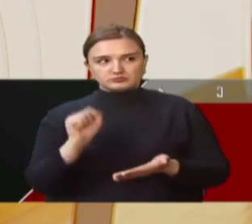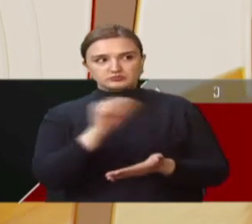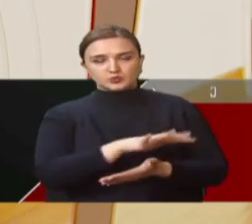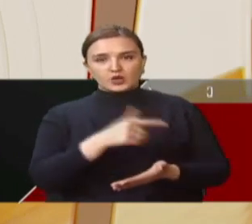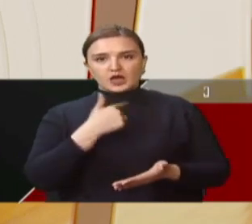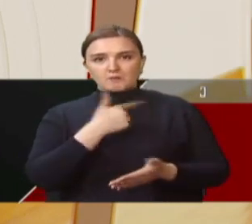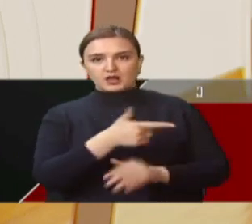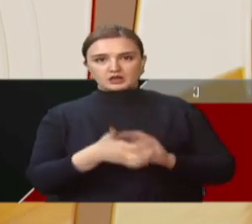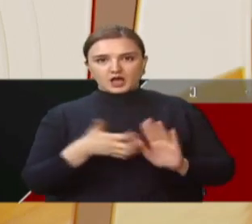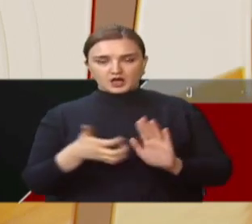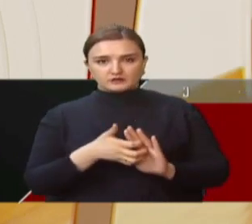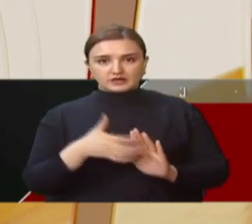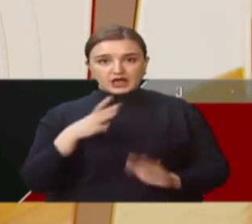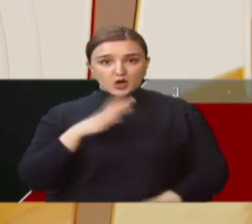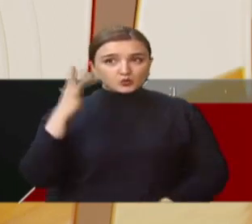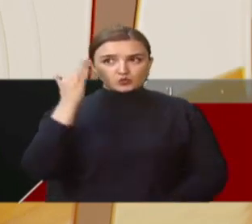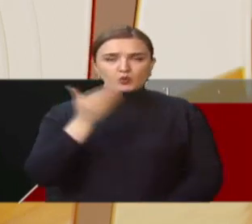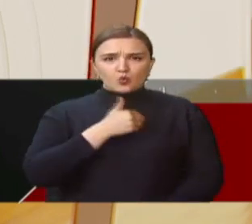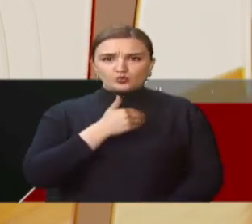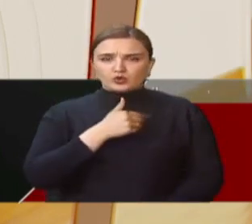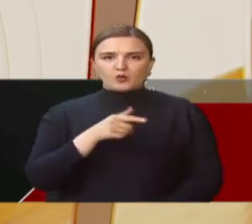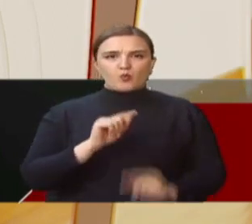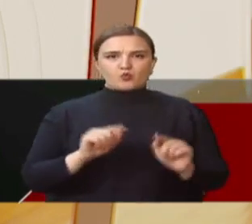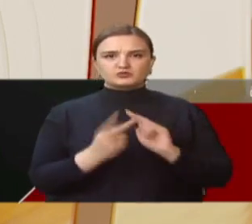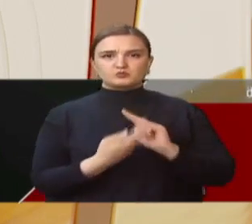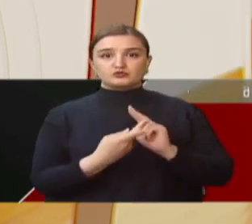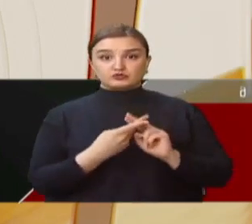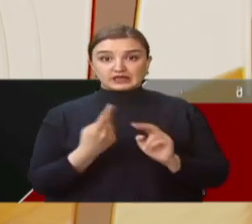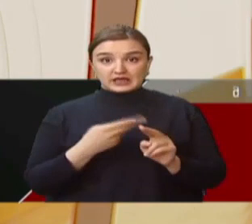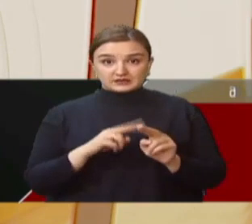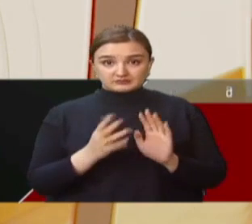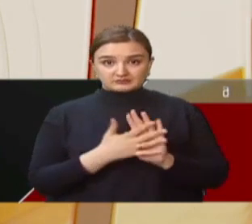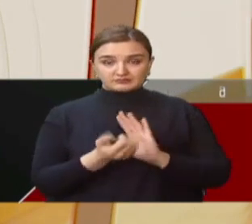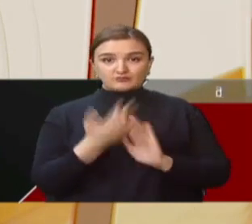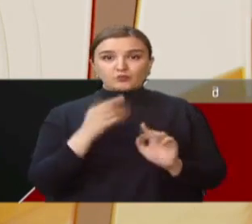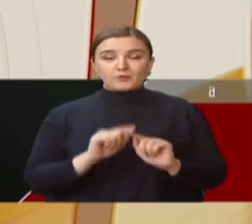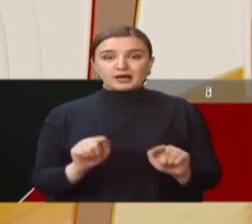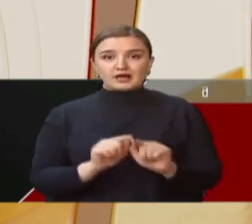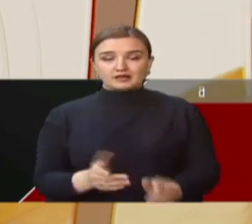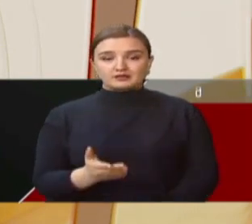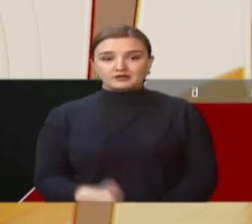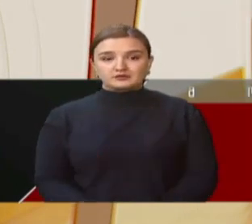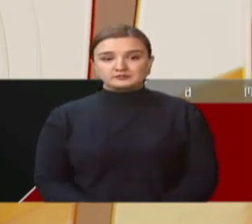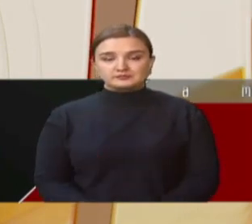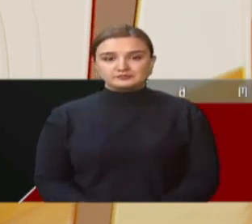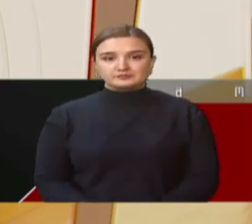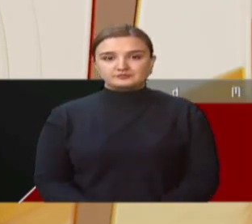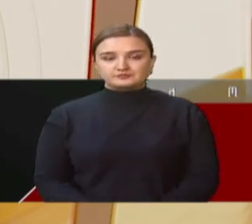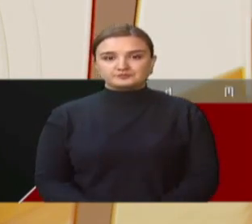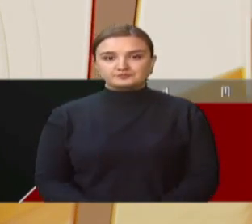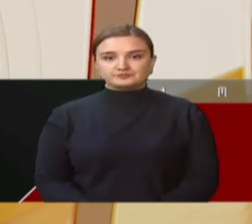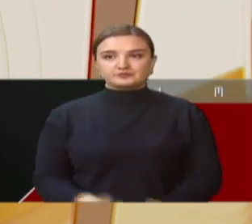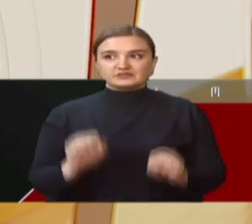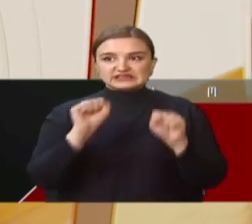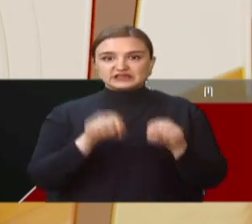da, da, cartul ăsta, sunt doar reformebi, dar ce înșeu ușalet, el, esco propaganda, ეს არის იმის გაგრძელება, რაც მე გითხარი, საშუალებას კი